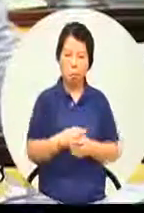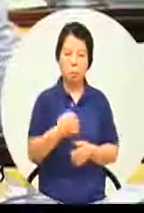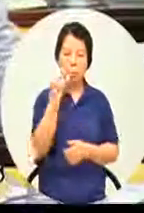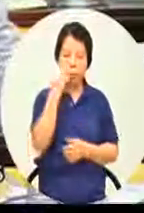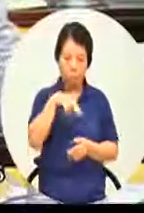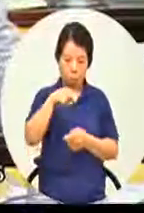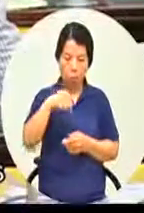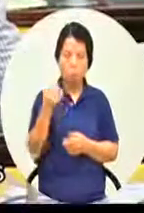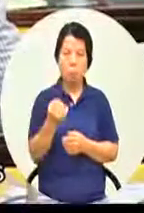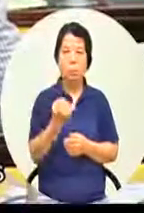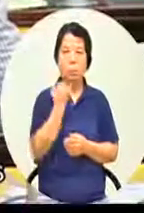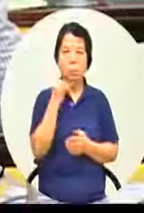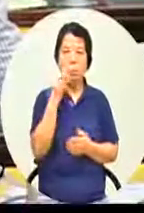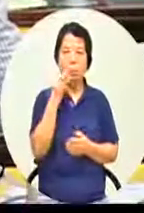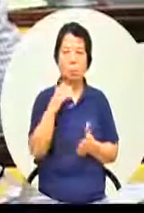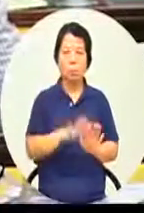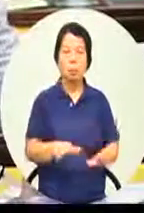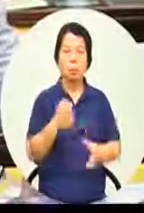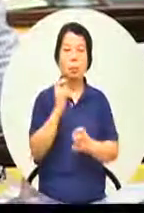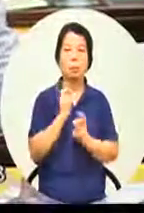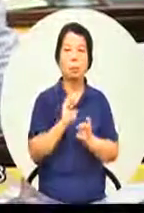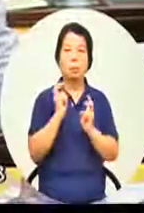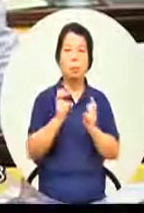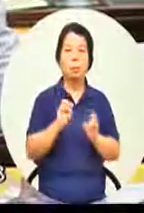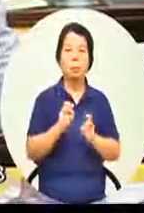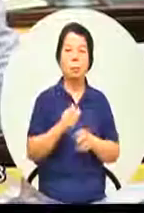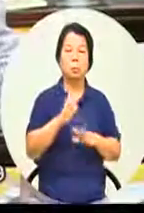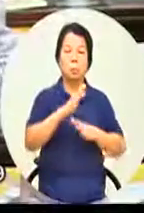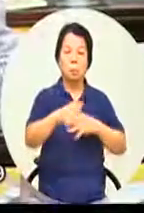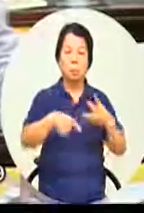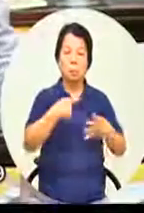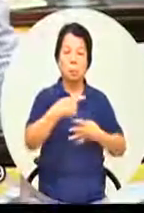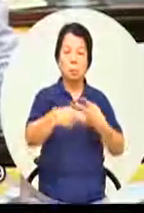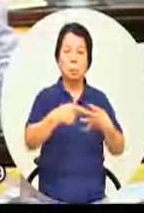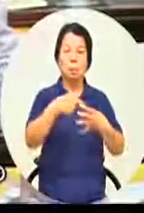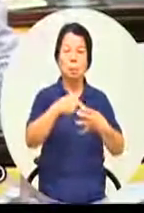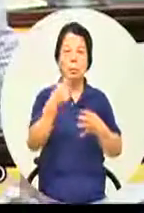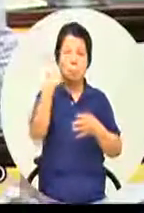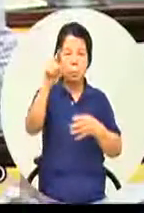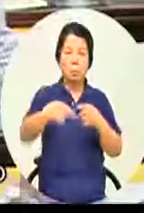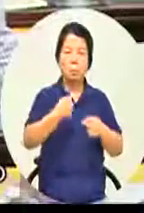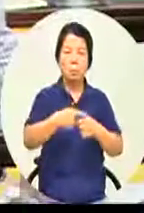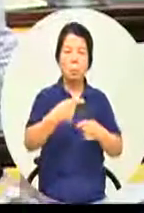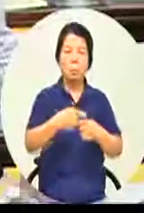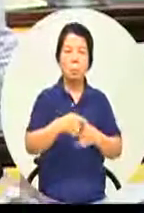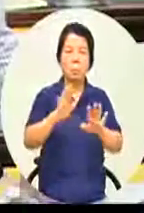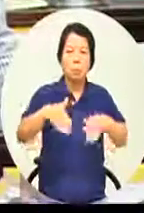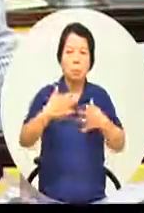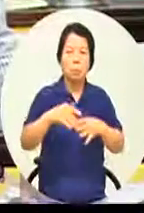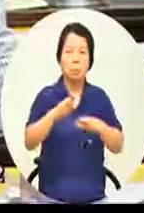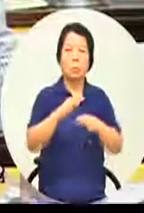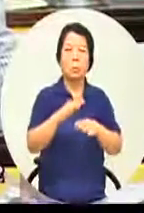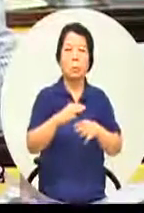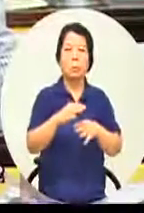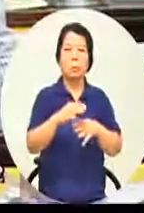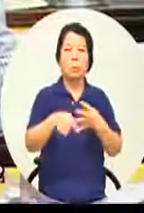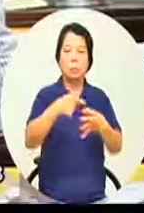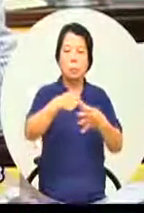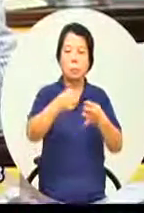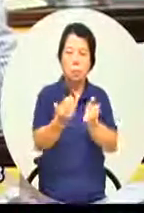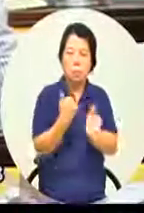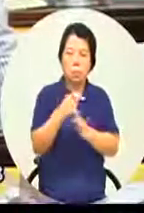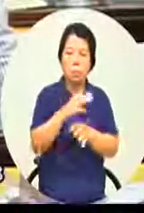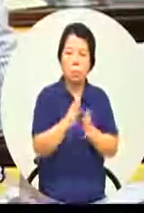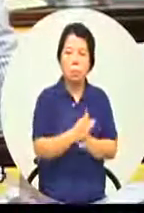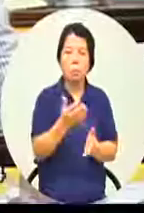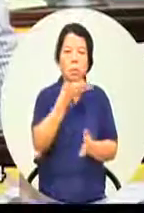到，其实捷运局是希望在明年的春节前可以完成这部分的工程，然后甚至可以进入旅勘的阶段嘛。 对。 所